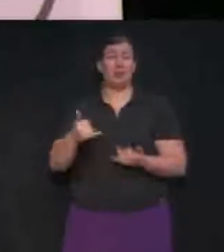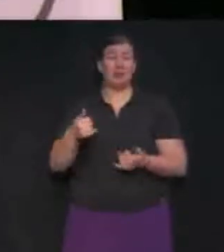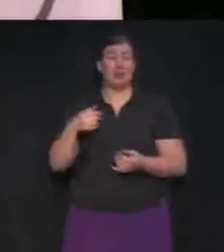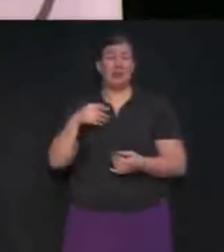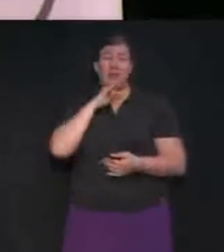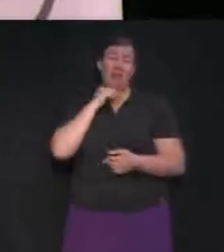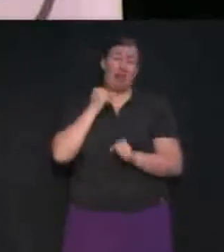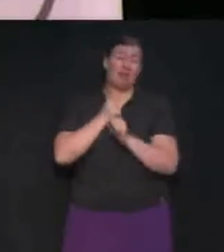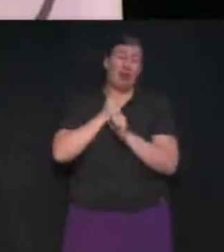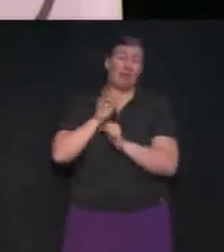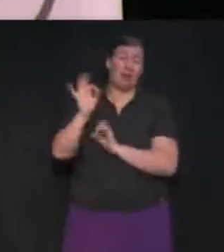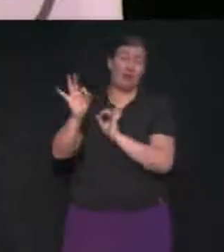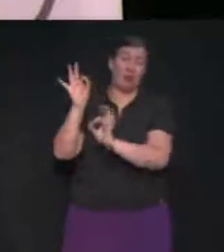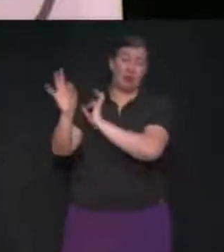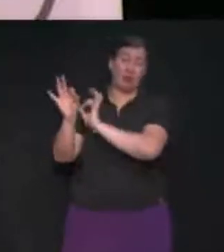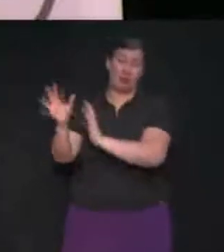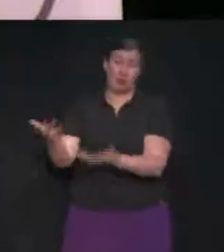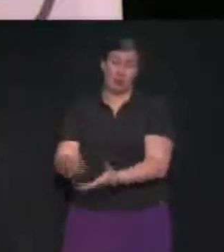bekommen